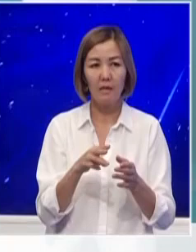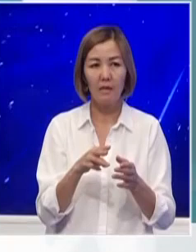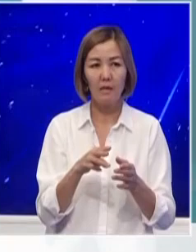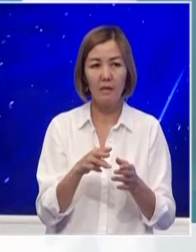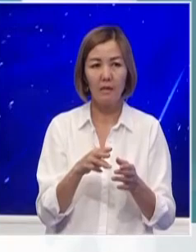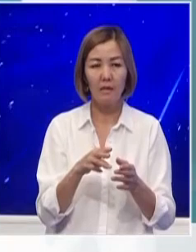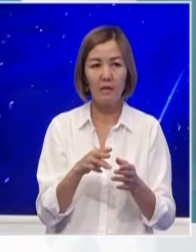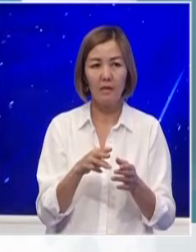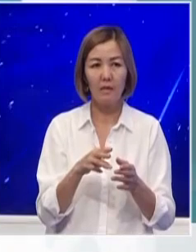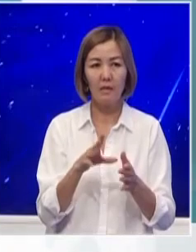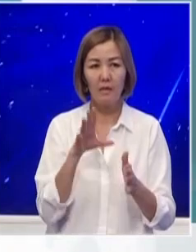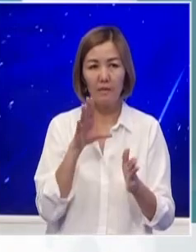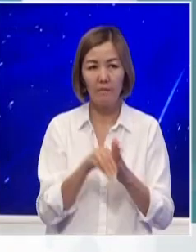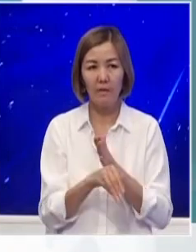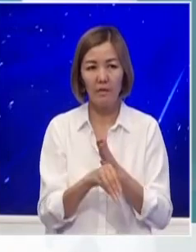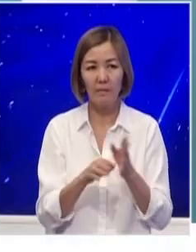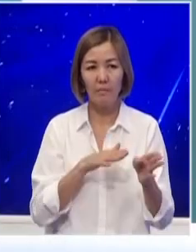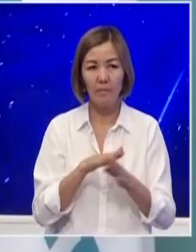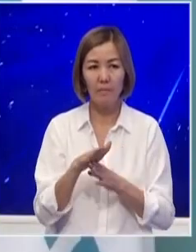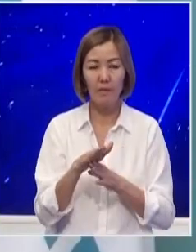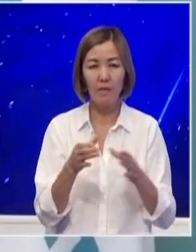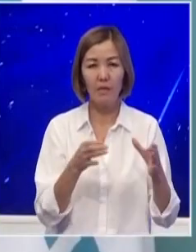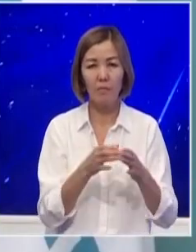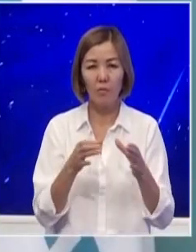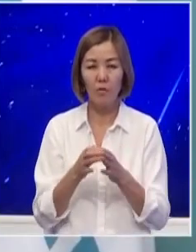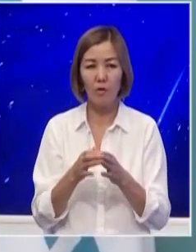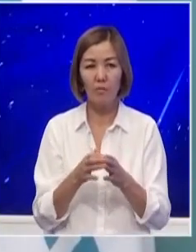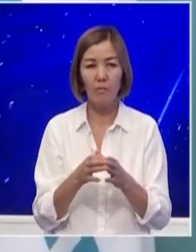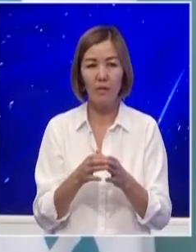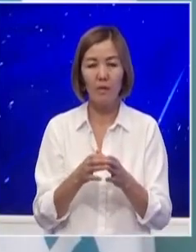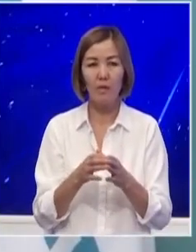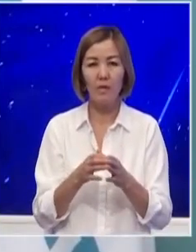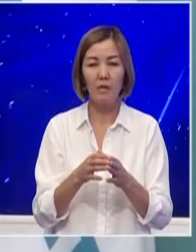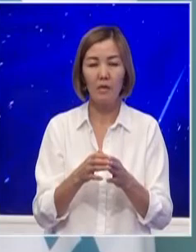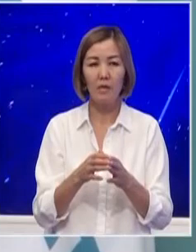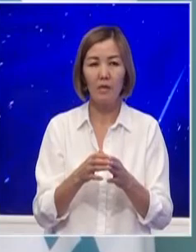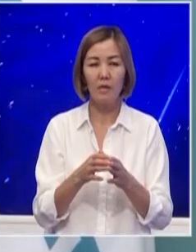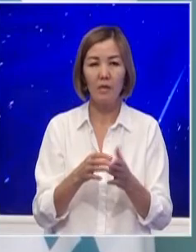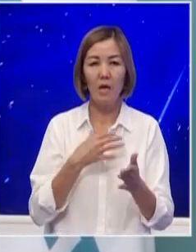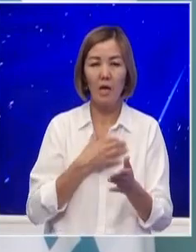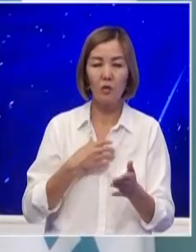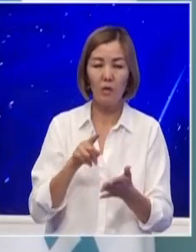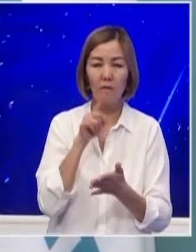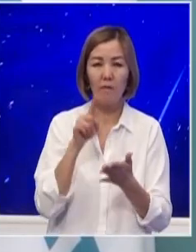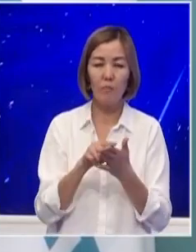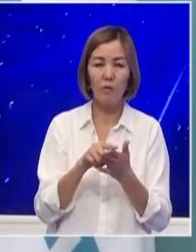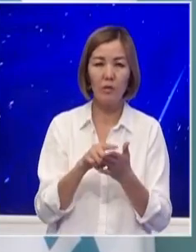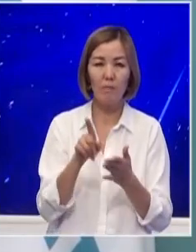несет рекомендательный характер местным исполнительным органам, а именно поднимает на своей площадке актуальные вопросы